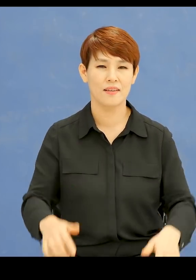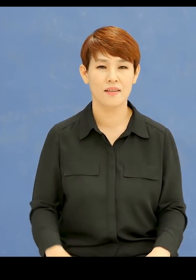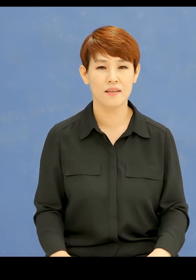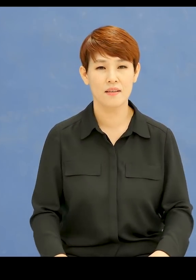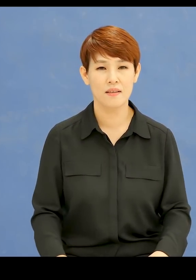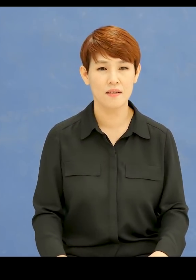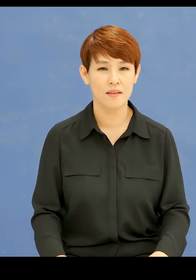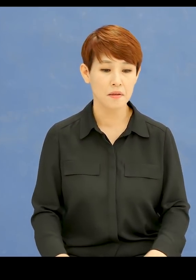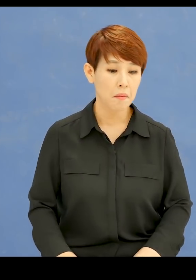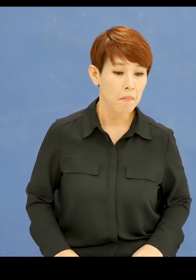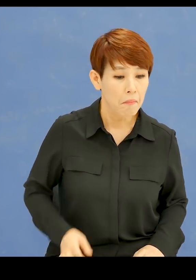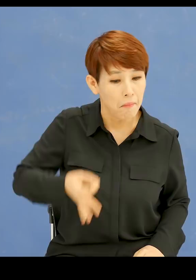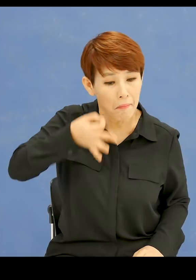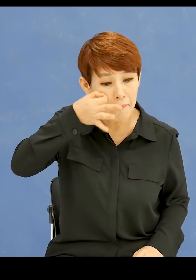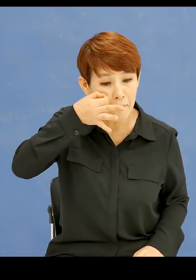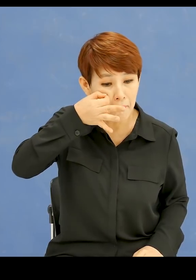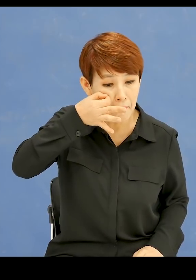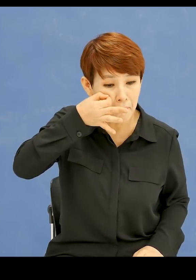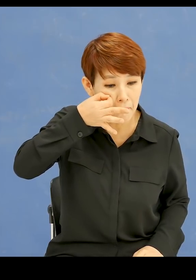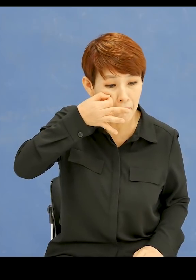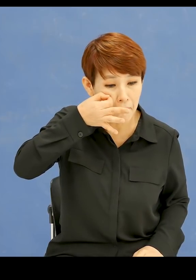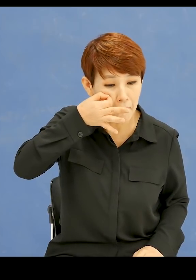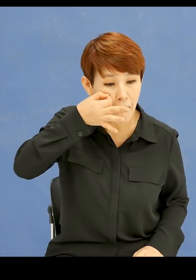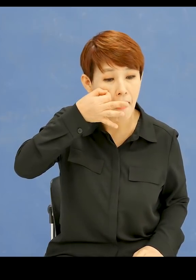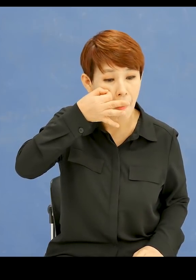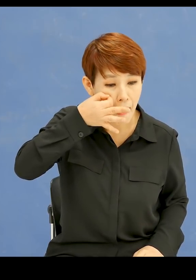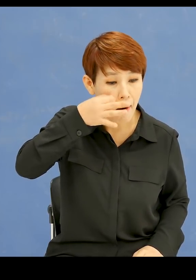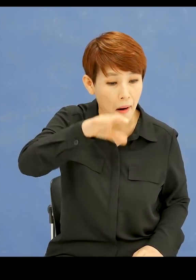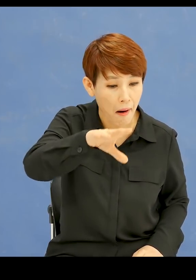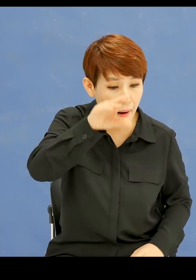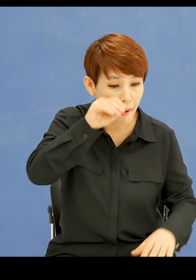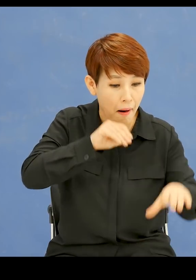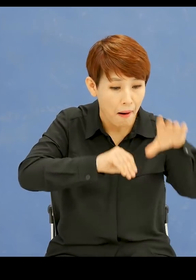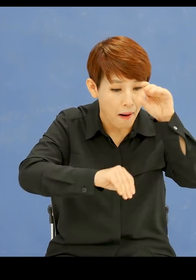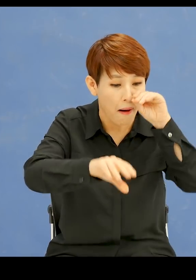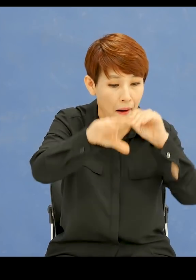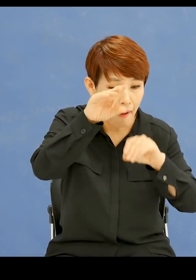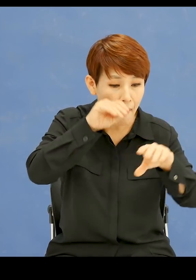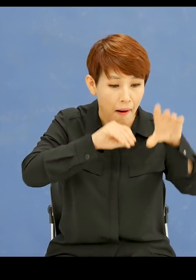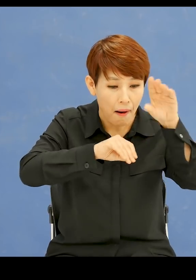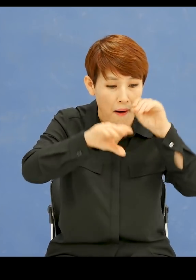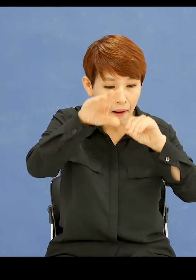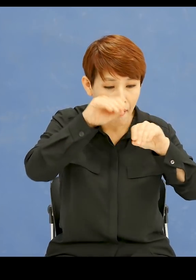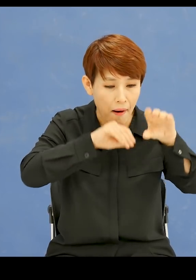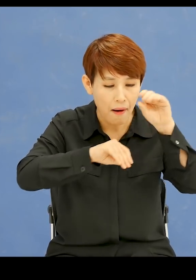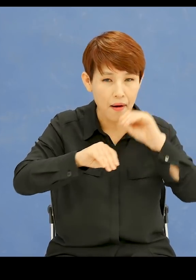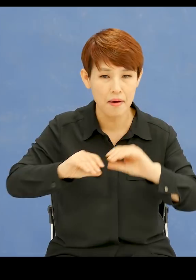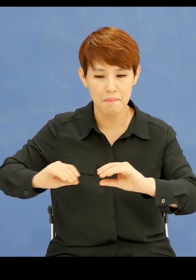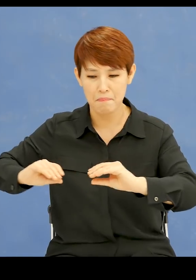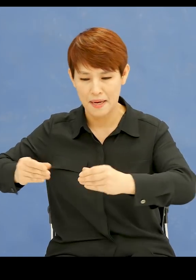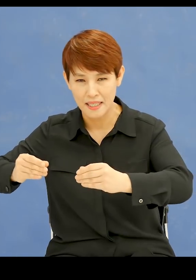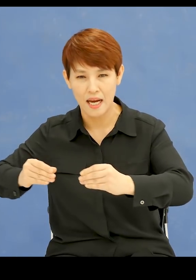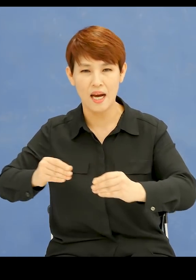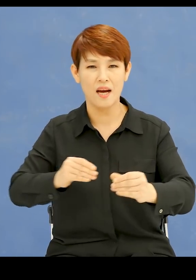보면 다 알겠네. 눈 넘어 이렇게 보면서 다 배운 거예요. 모든 도박을 다 할 줄 아는 거예요.